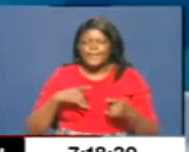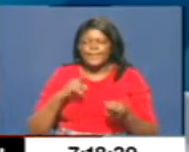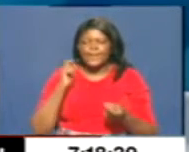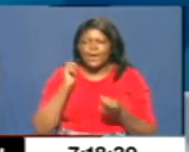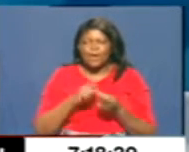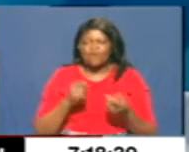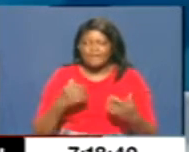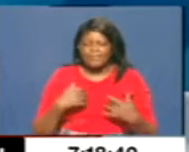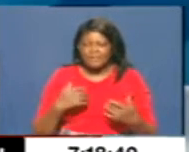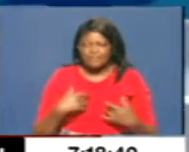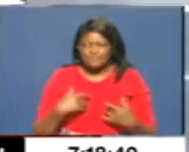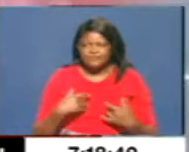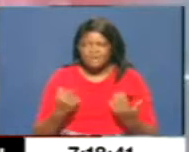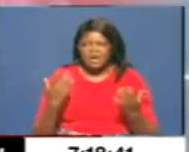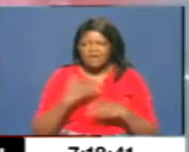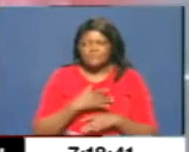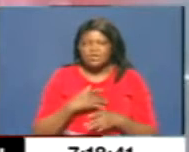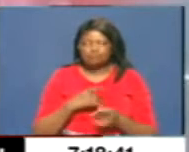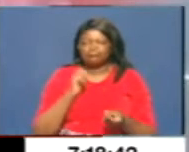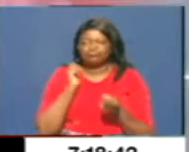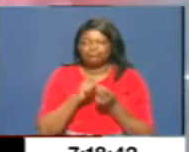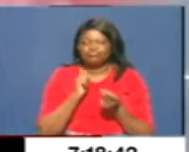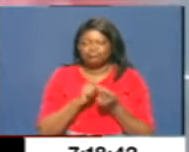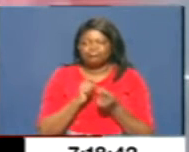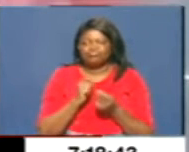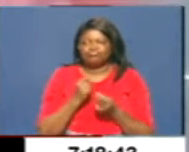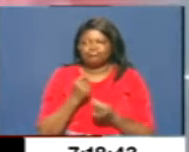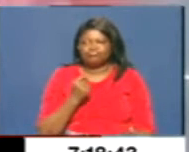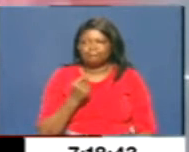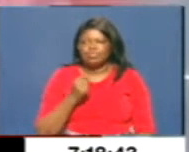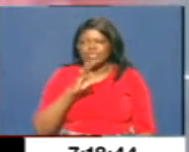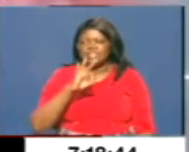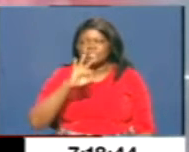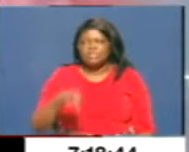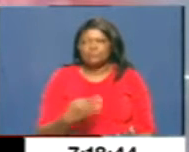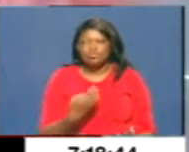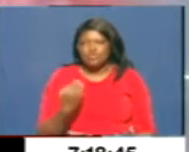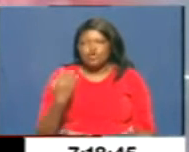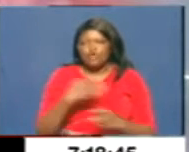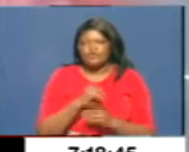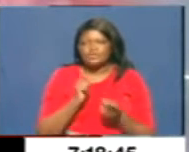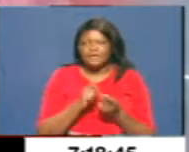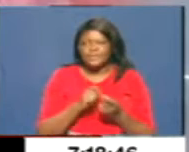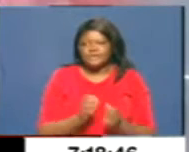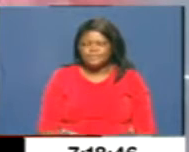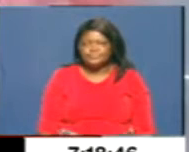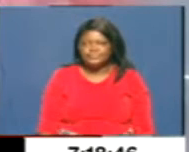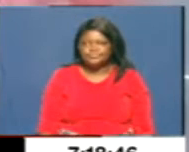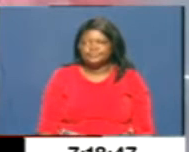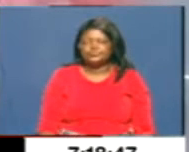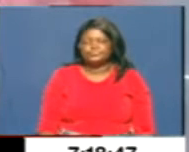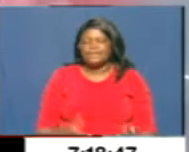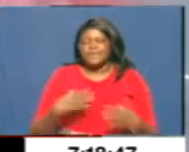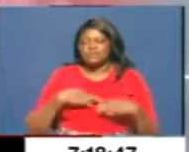COVID-19 kufuatia kupimwa kwa sampuli 3,702 katika muda wa saa 24 zilizopita. Mwathiriwa wa umri mdogo zaidi ana umri